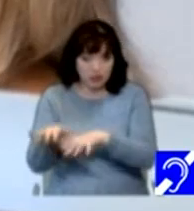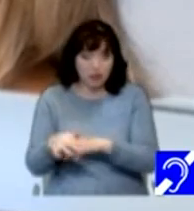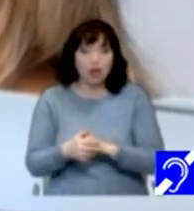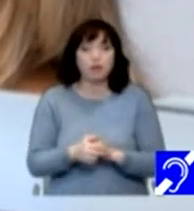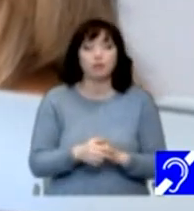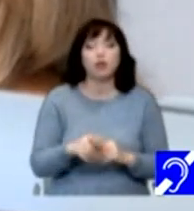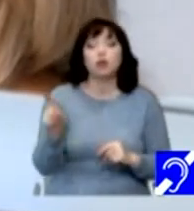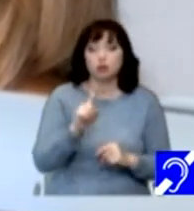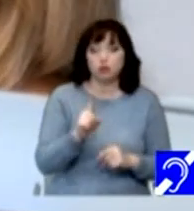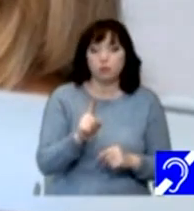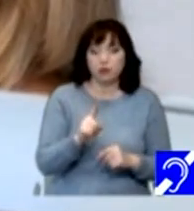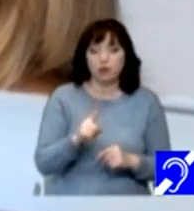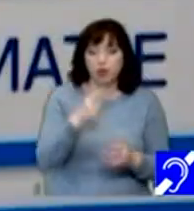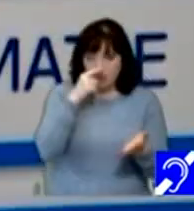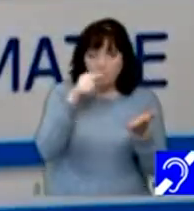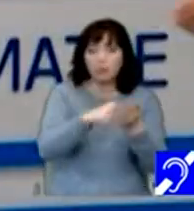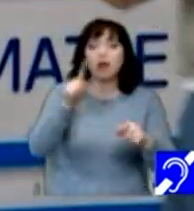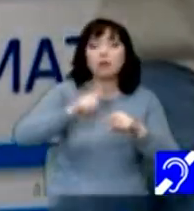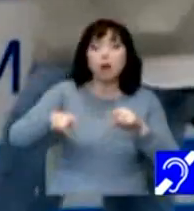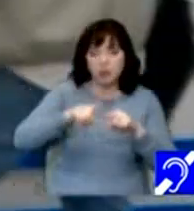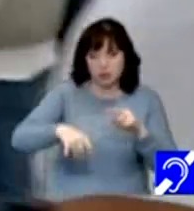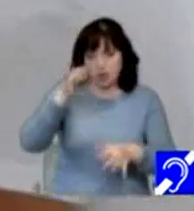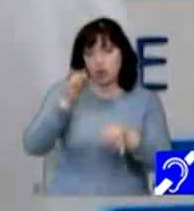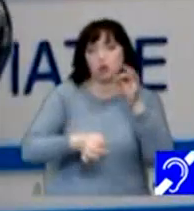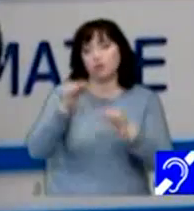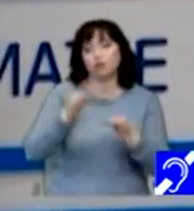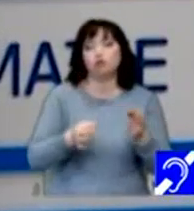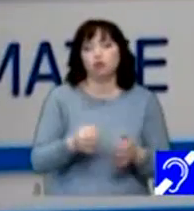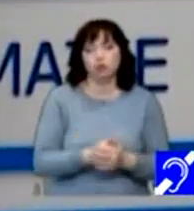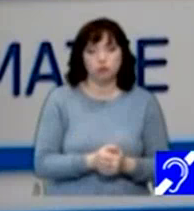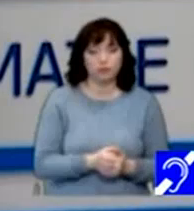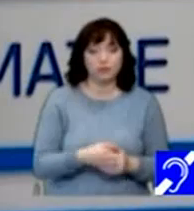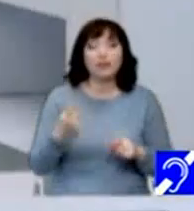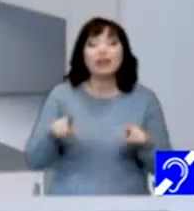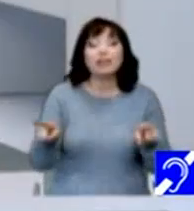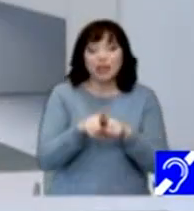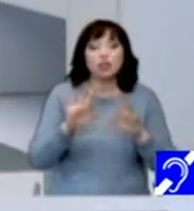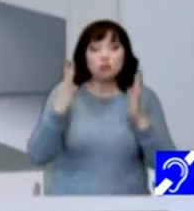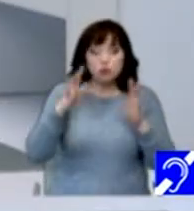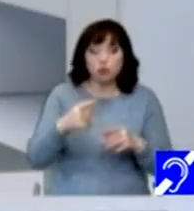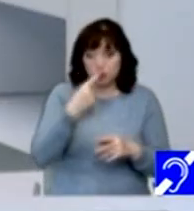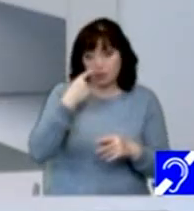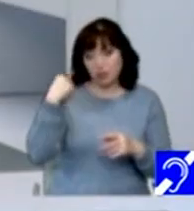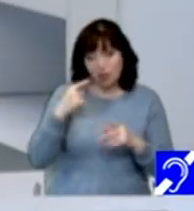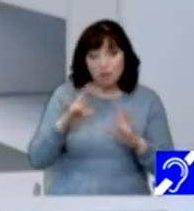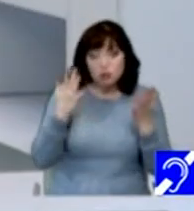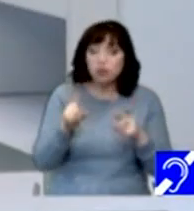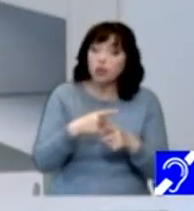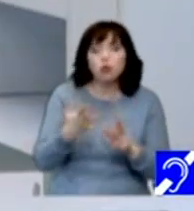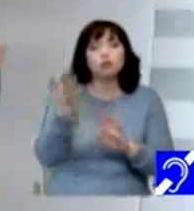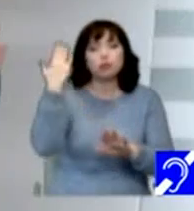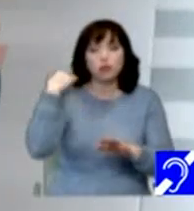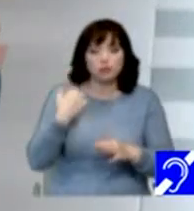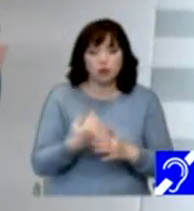ASP, să se ajungă cât mai curând în instanța de judecată. Aceste cazuri s-au întâmplat recent sau sunt de mai demult?